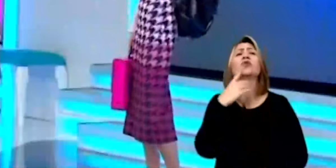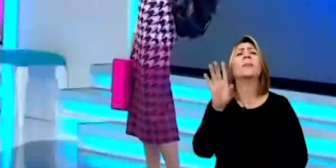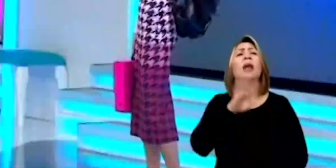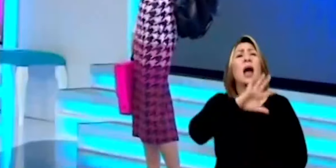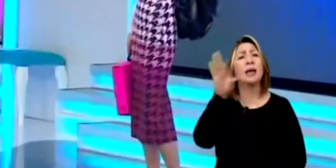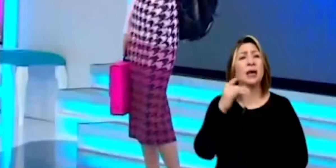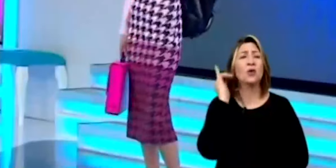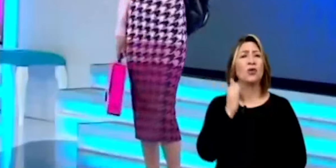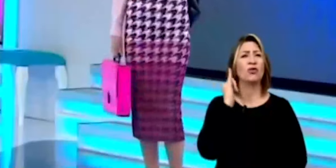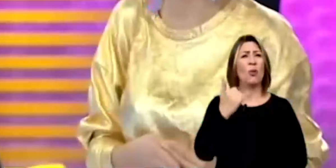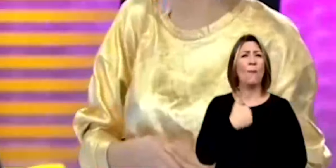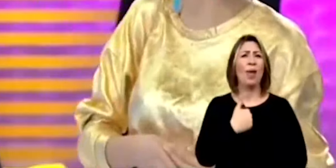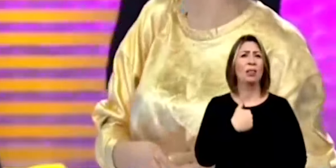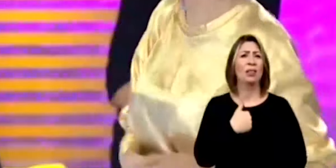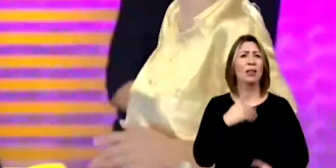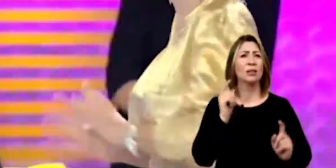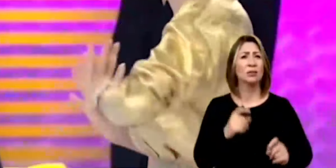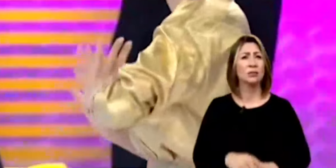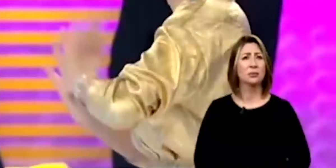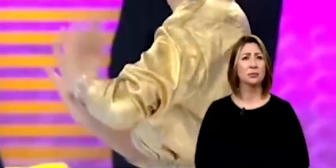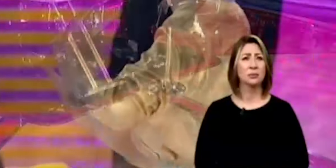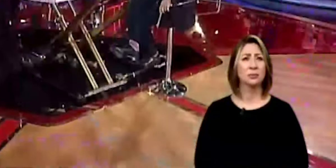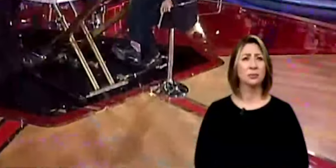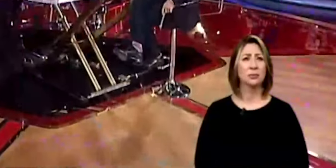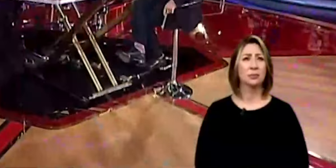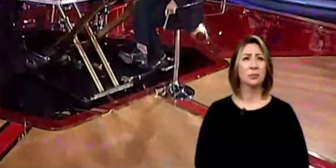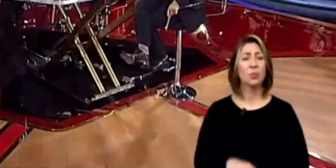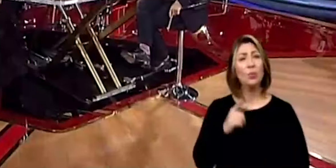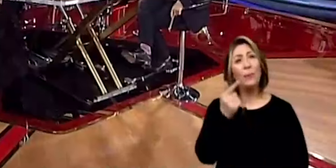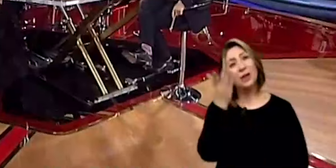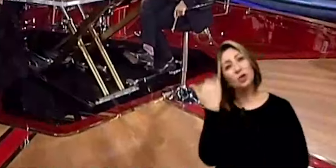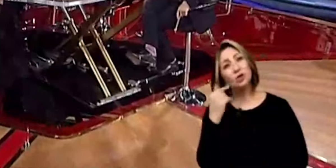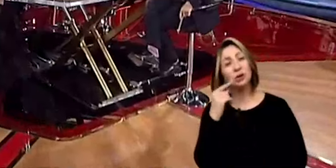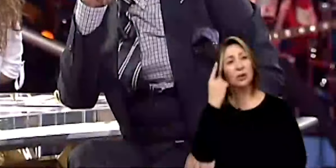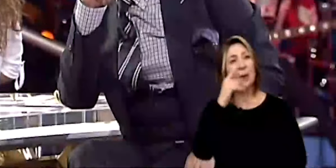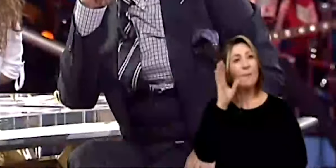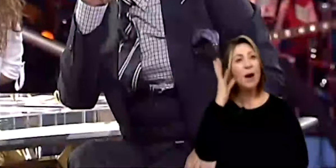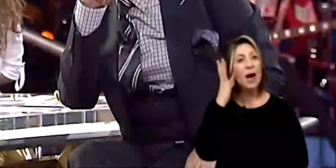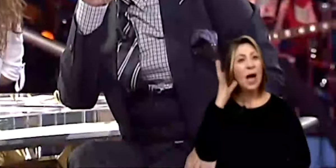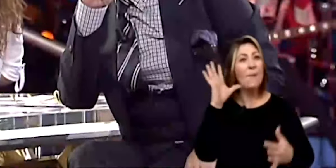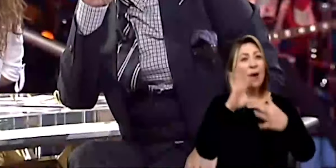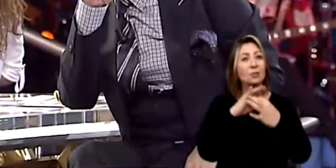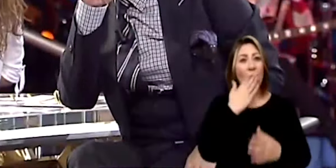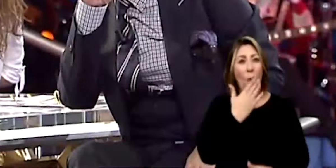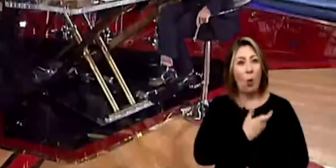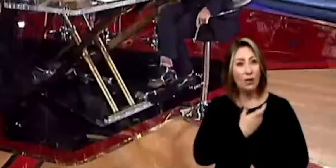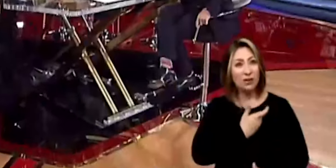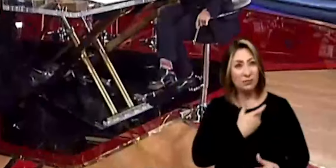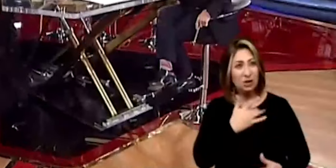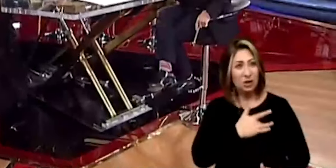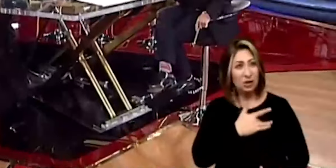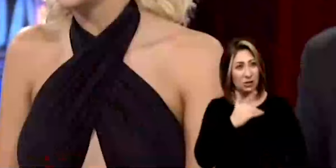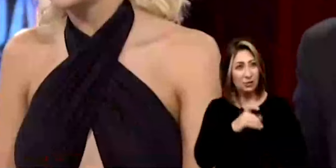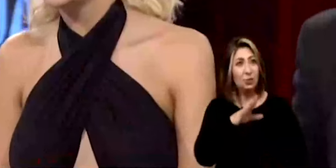söylemedi. Herkesin arkasından. Biz ben konuşuyorum şu an burada. Dur. Sadece beni... Bu biraz önceki görüntüde manyağa bağlamış bir öğrenciyi mi